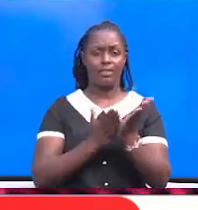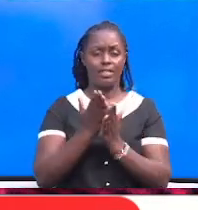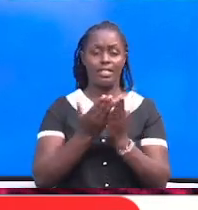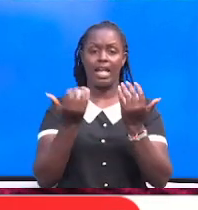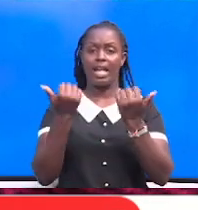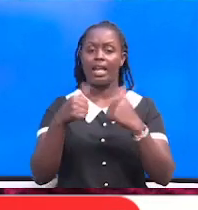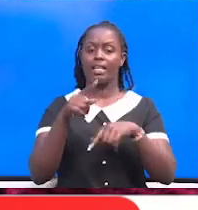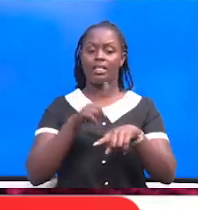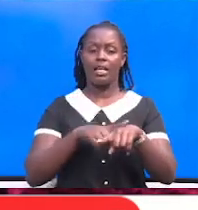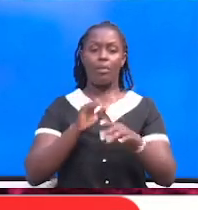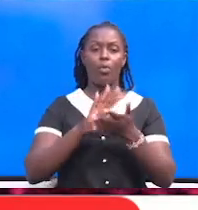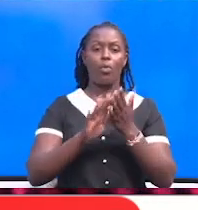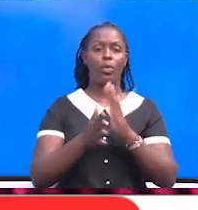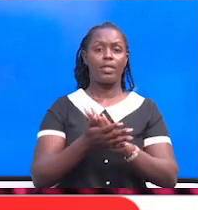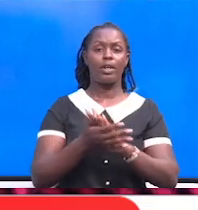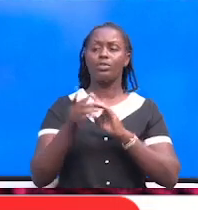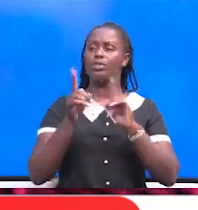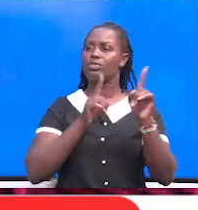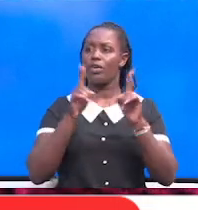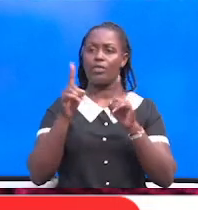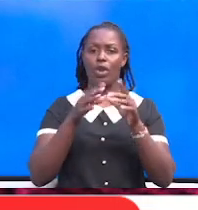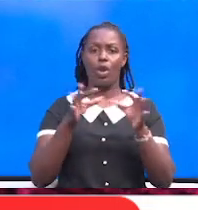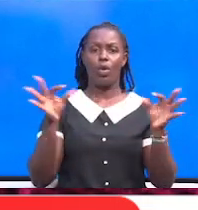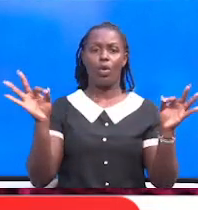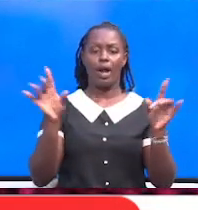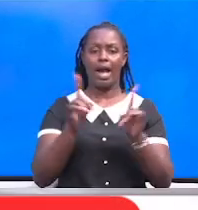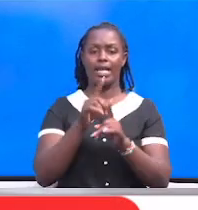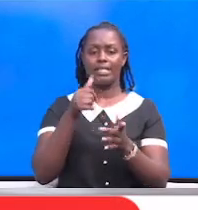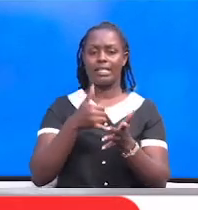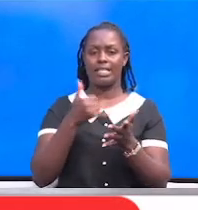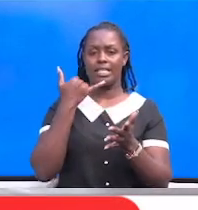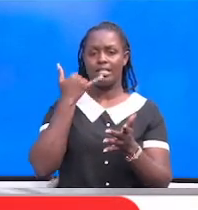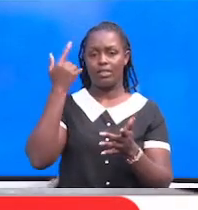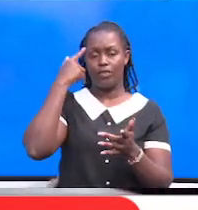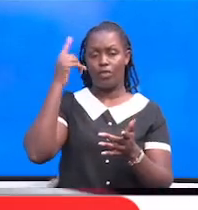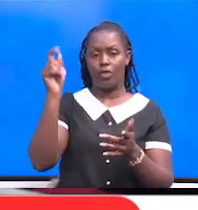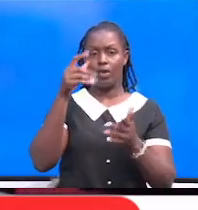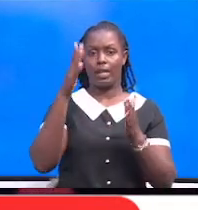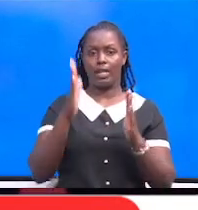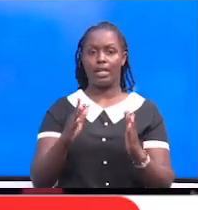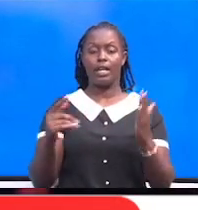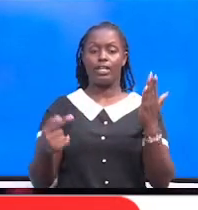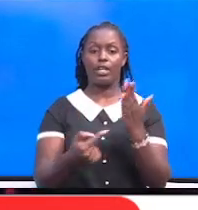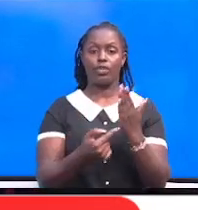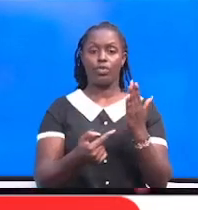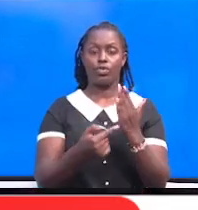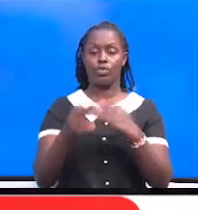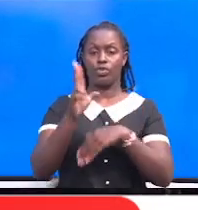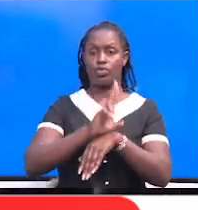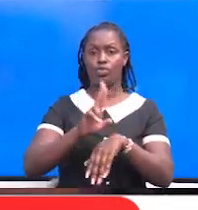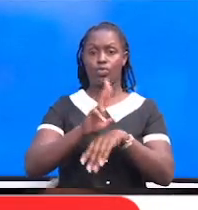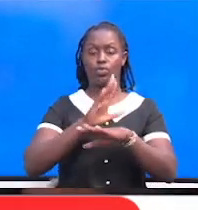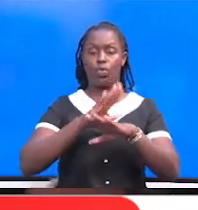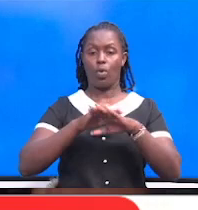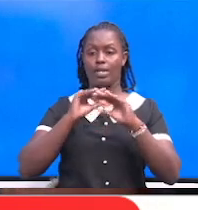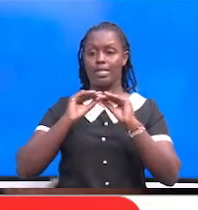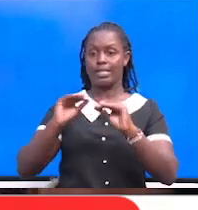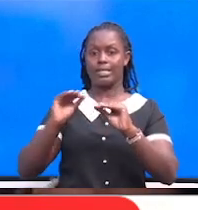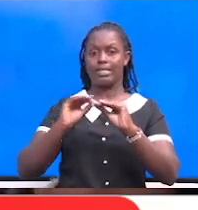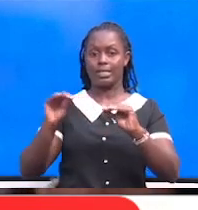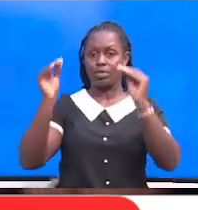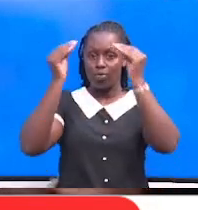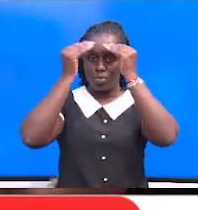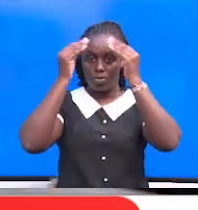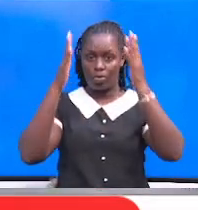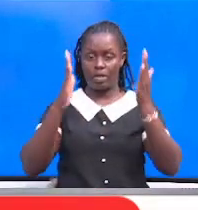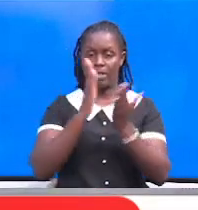kufunga safari ndefu kama ilivyo sasa kwa Wakenya wengi. Aidha, teknolojia imetumika katika mafunzo kwa wanafunzi, jambo